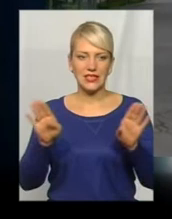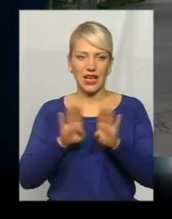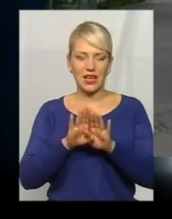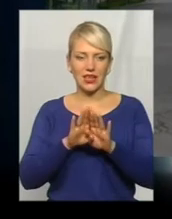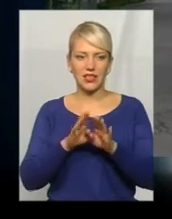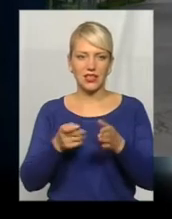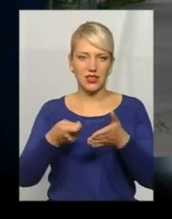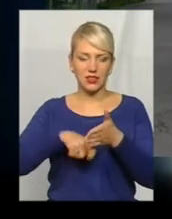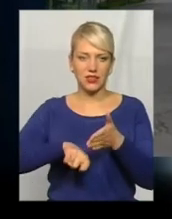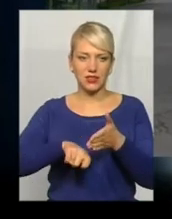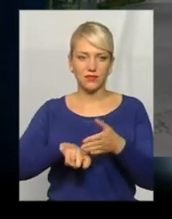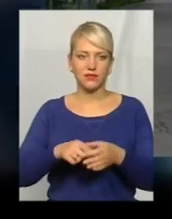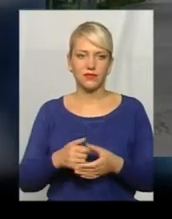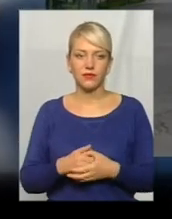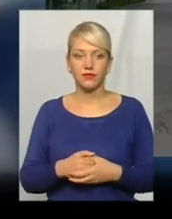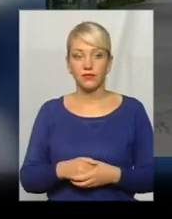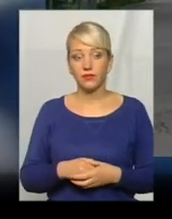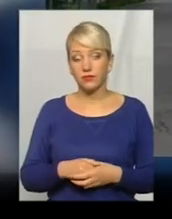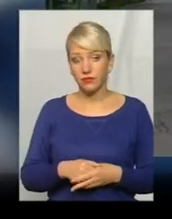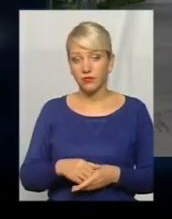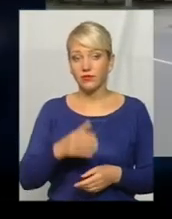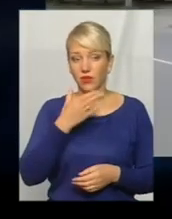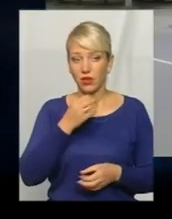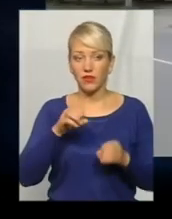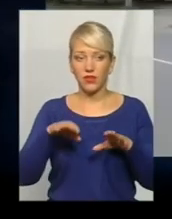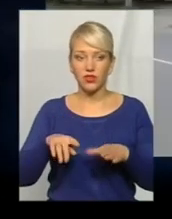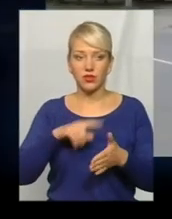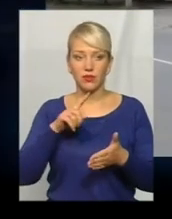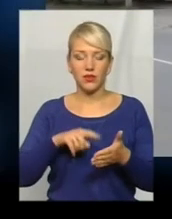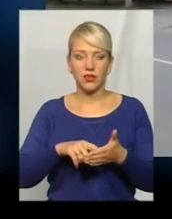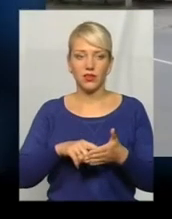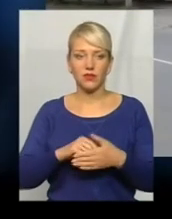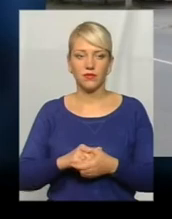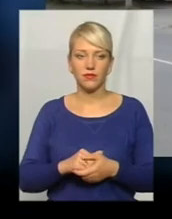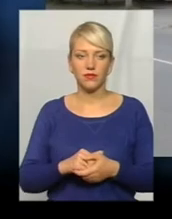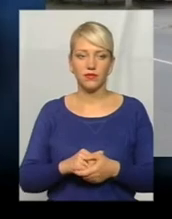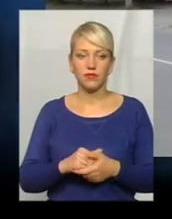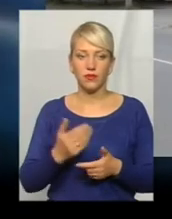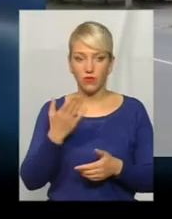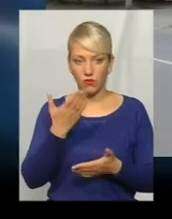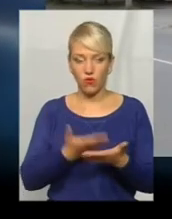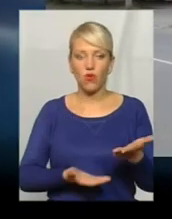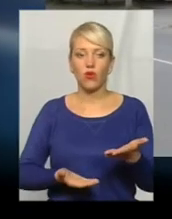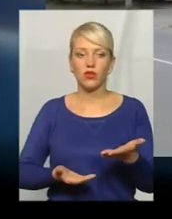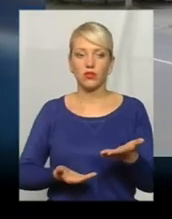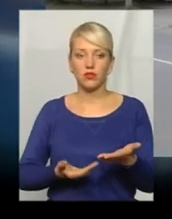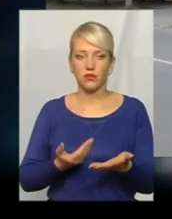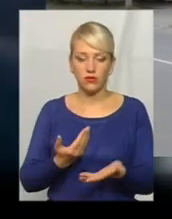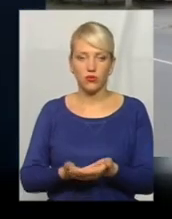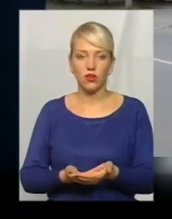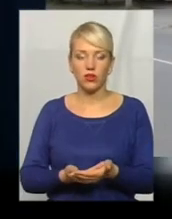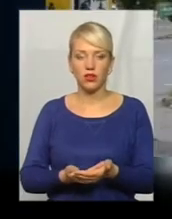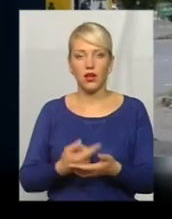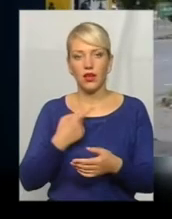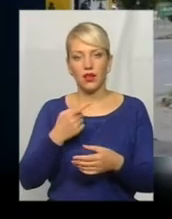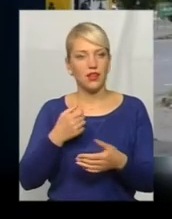загорожа з усіх сторін. Ви бачите, вирішене питання. Так, але це... Так тут має теж бути? Чи не до